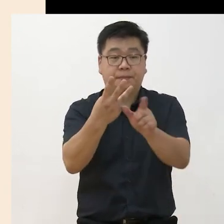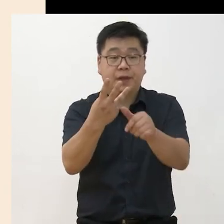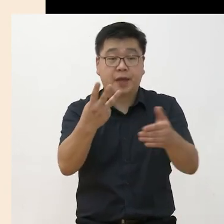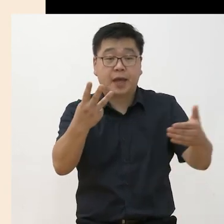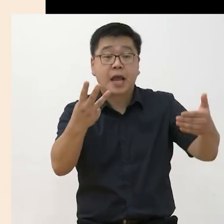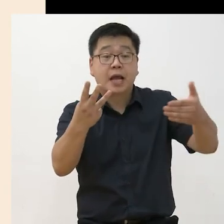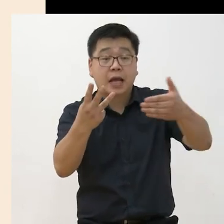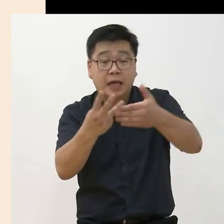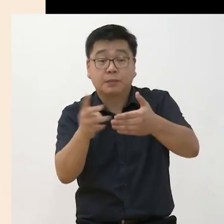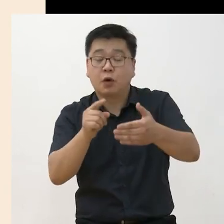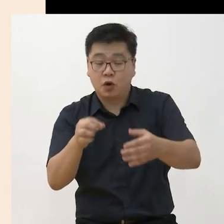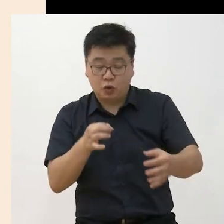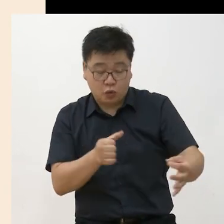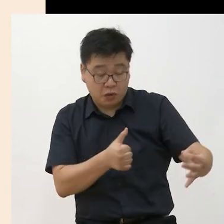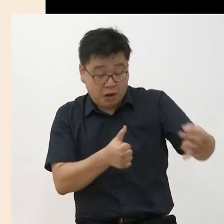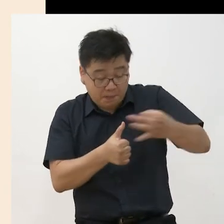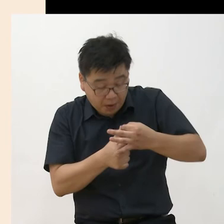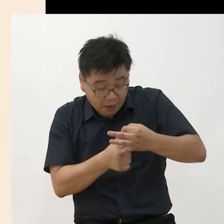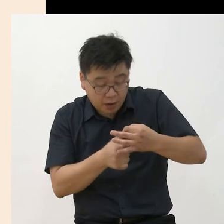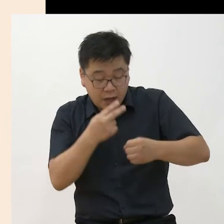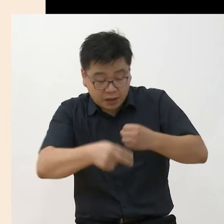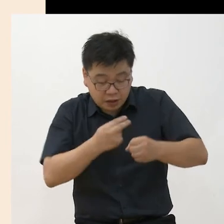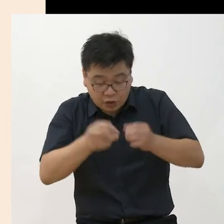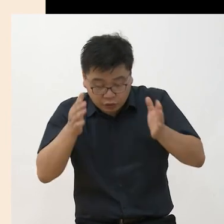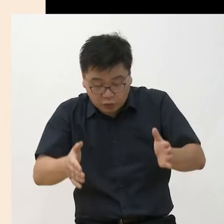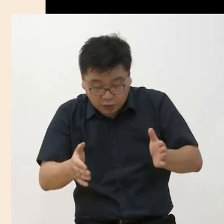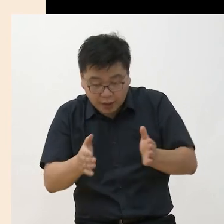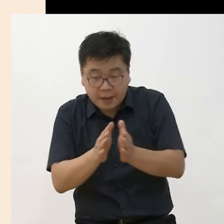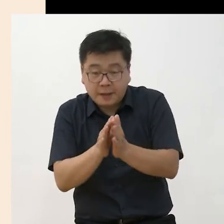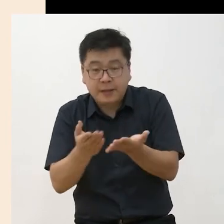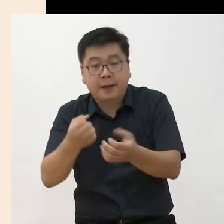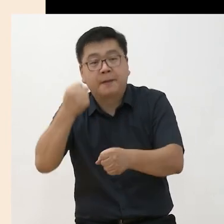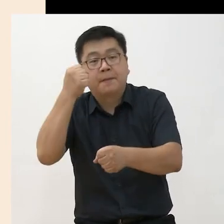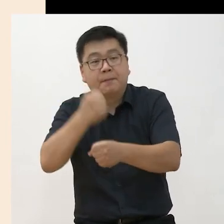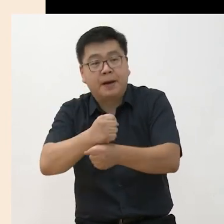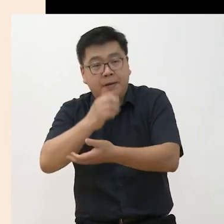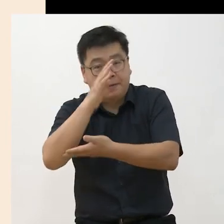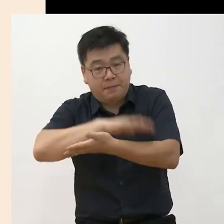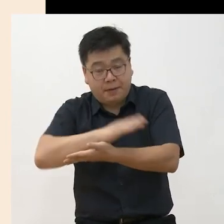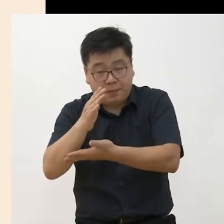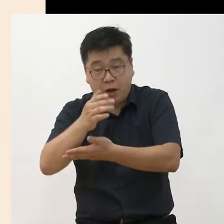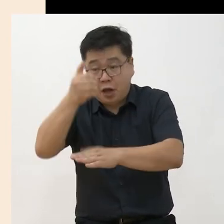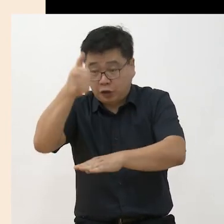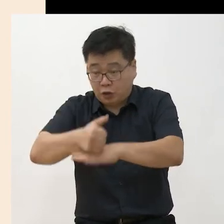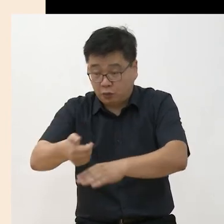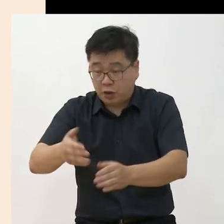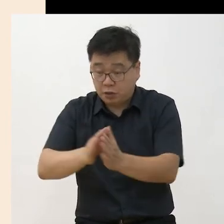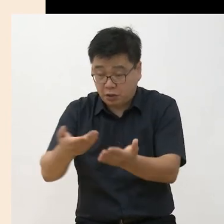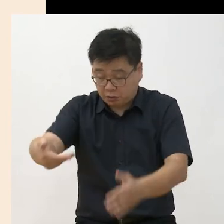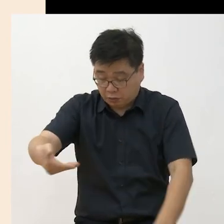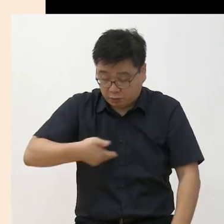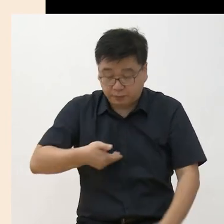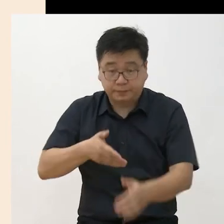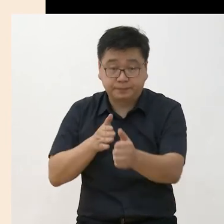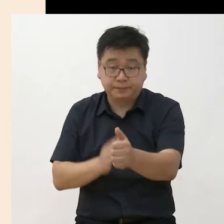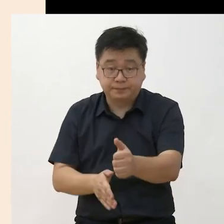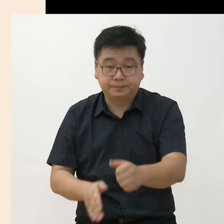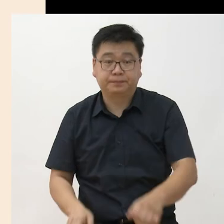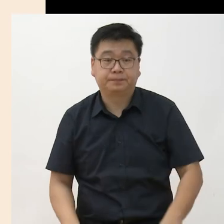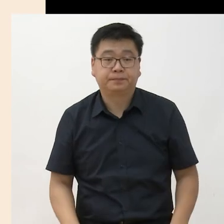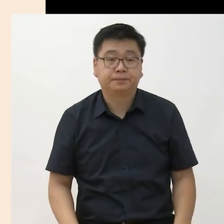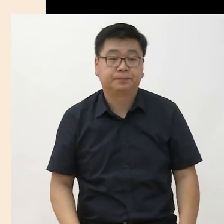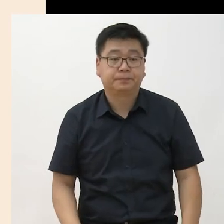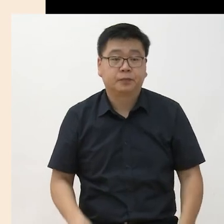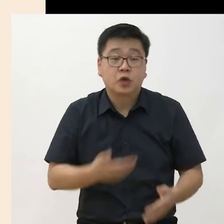그 지원을 받은 다음에 2년 내에 작품집을 발간해서 저희한테 이제 성과보고를 해주셔야 되는 내용이 있습니다. 거기